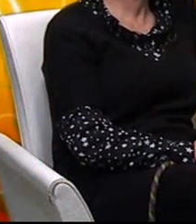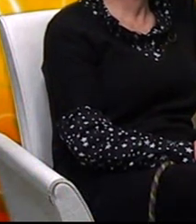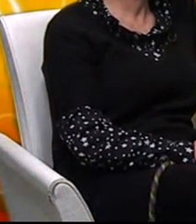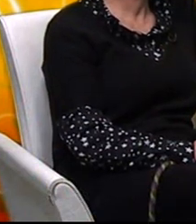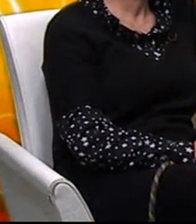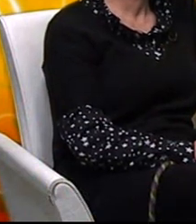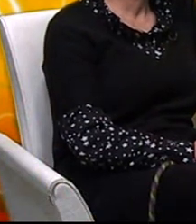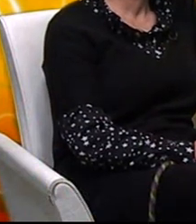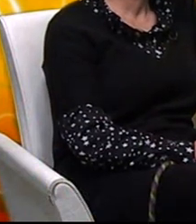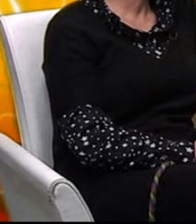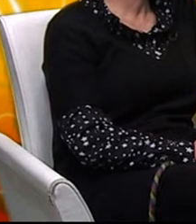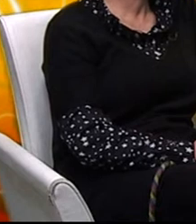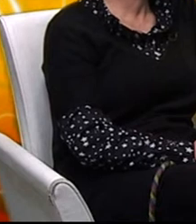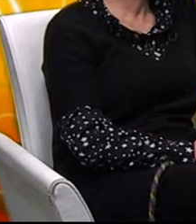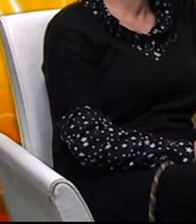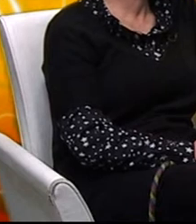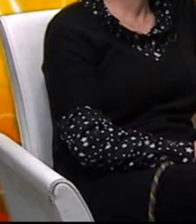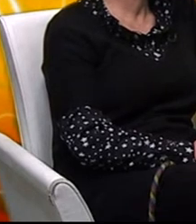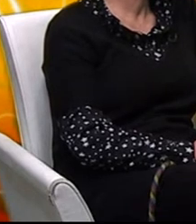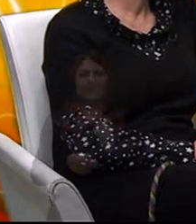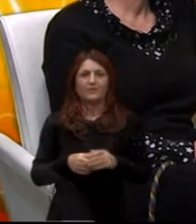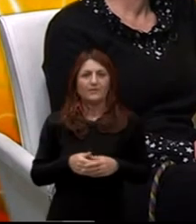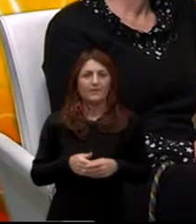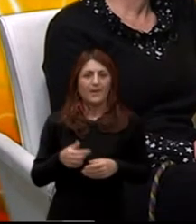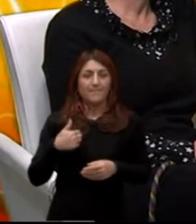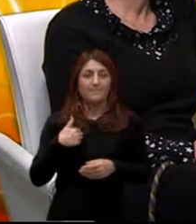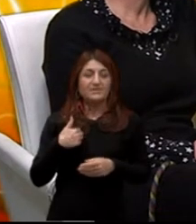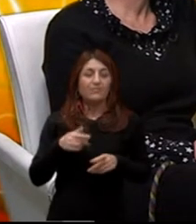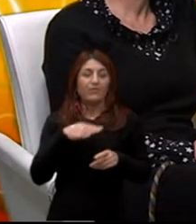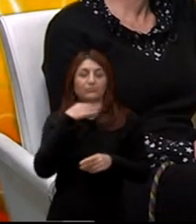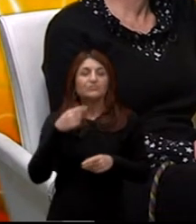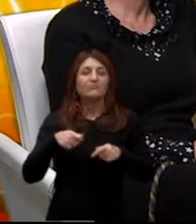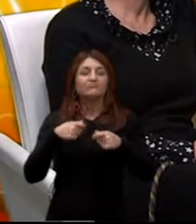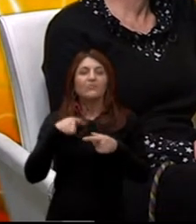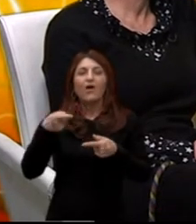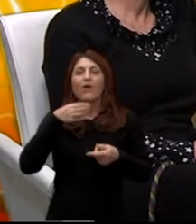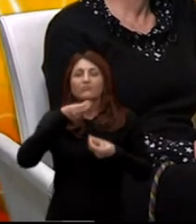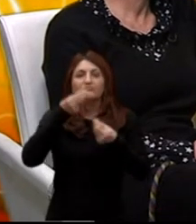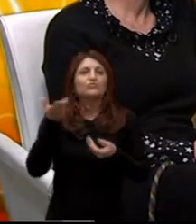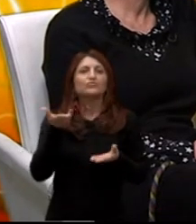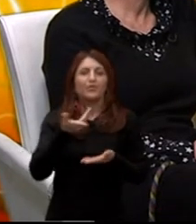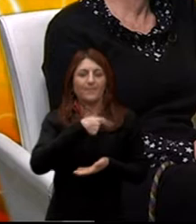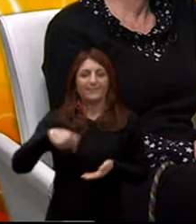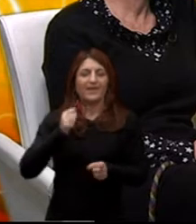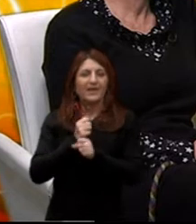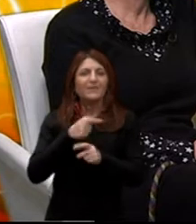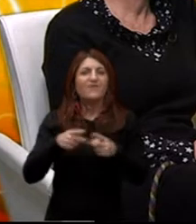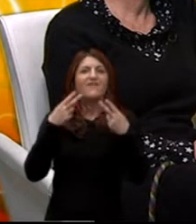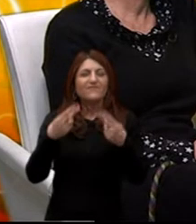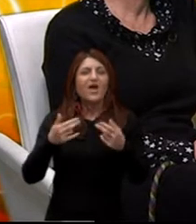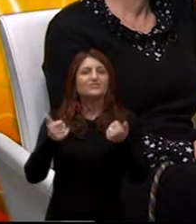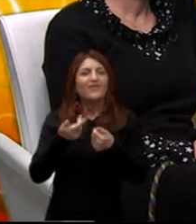Dobro. Ne mogu reći da. Evo, ne, evo, tu smo zapravo onako, dosta smo se dali i govorimo o tome što radimo jer smatramo da je važno